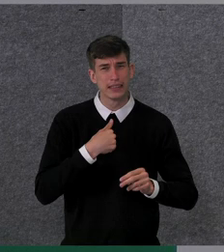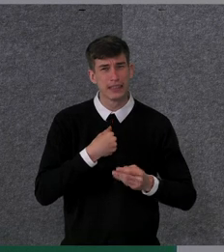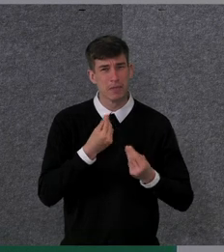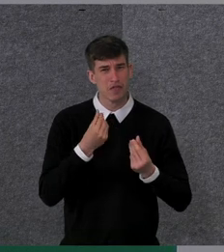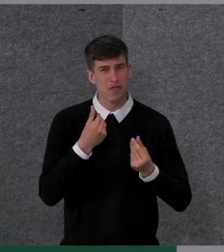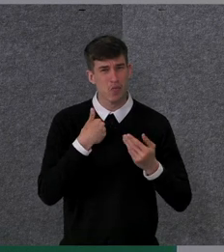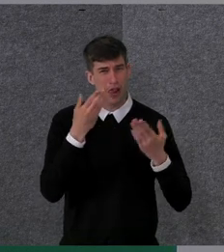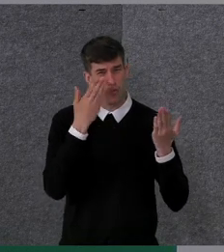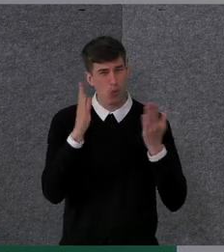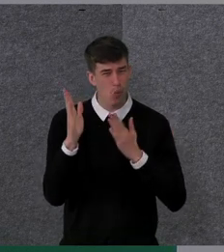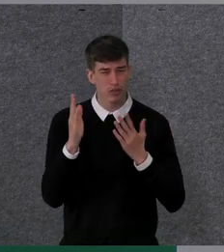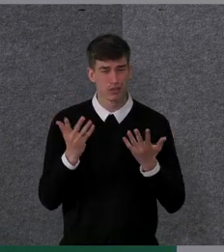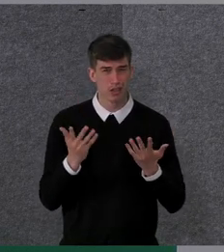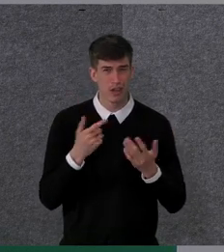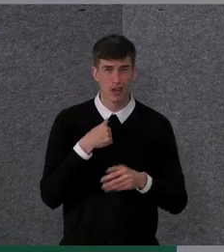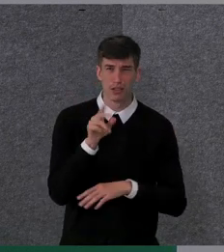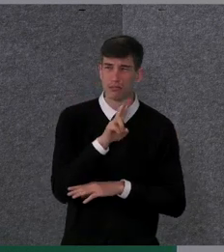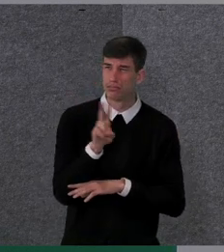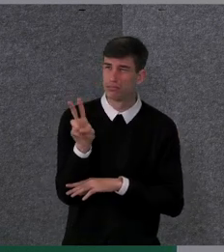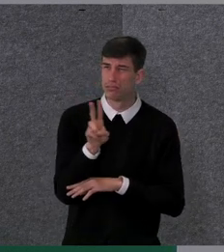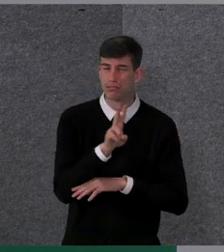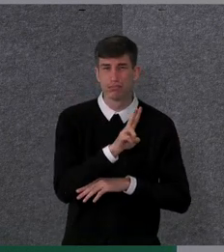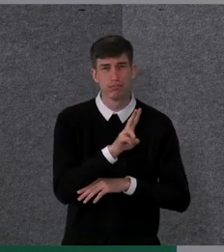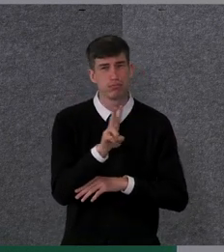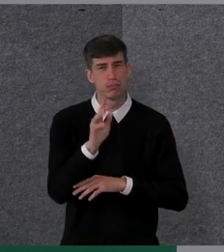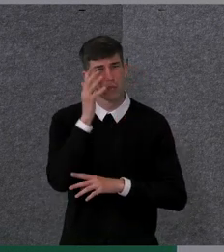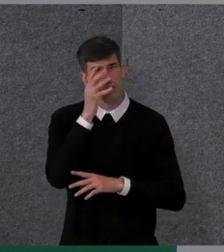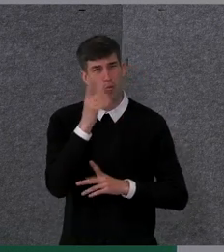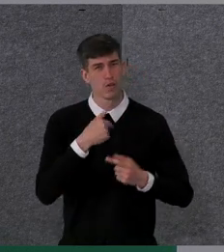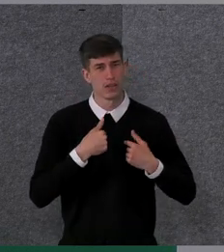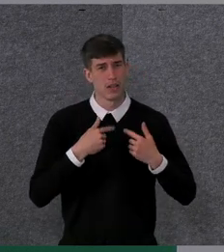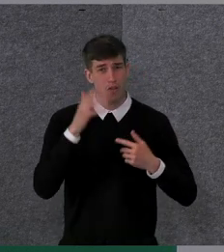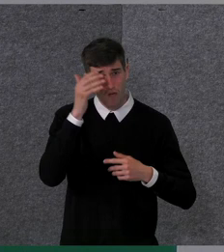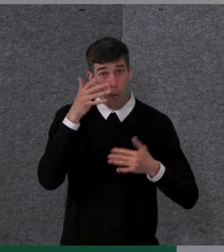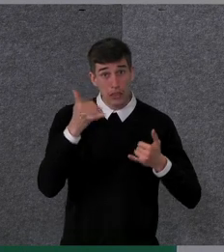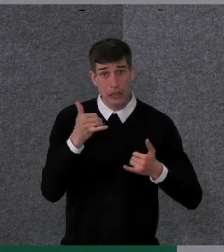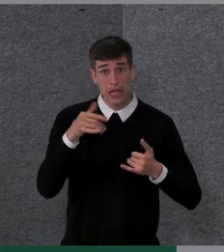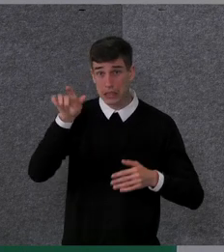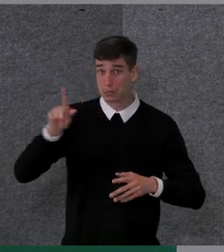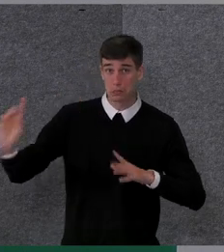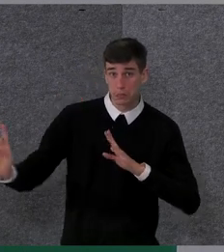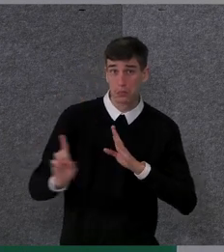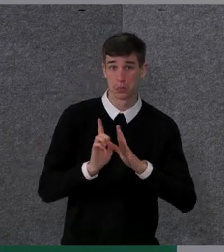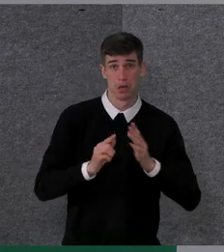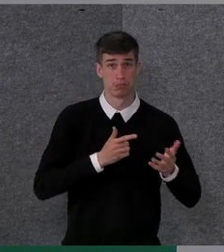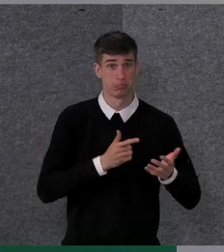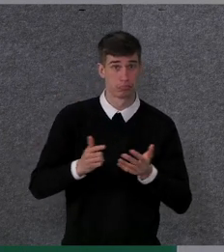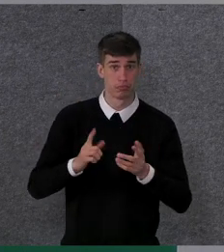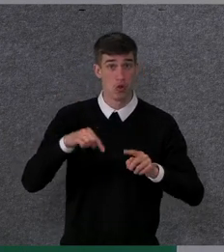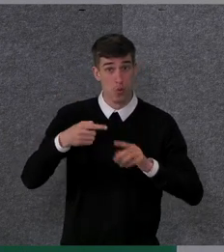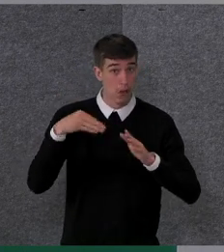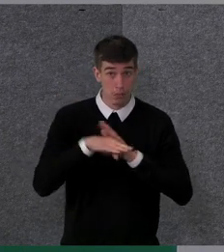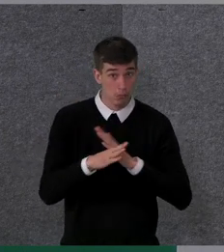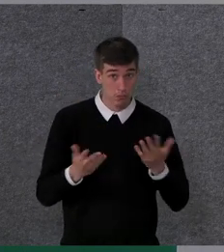unkonzentriert wurde. Ich habe mich umgeschaut und mich gefragt, was mache ich, wenn jetzt ein Rechtsextremist ins Lokal stürmt und das